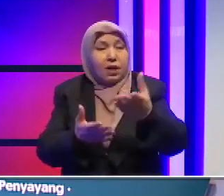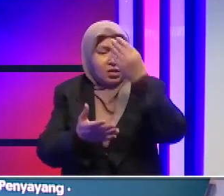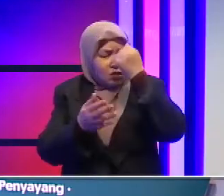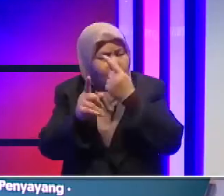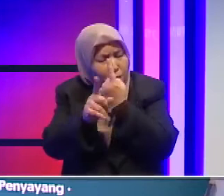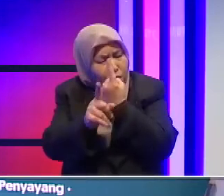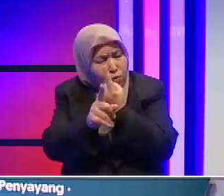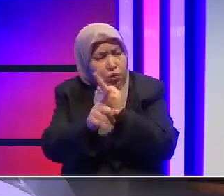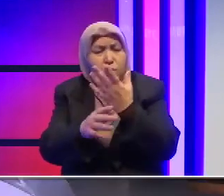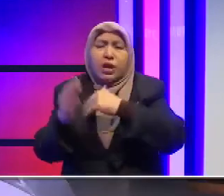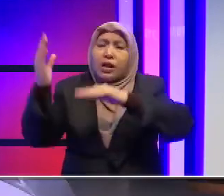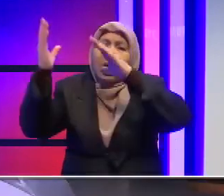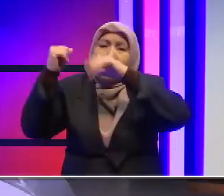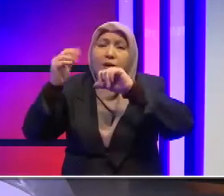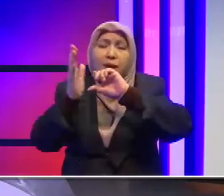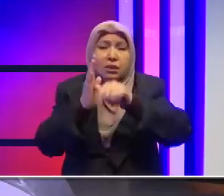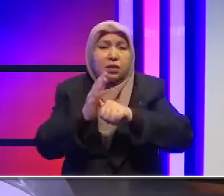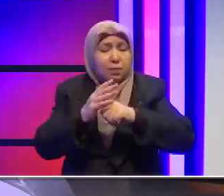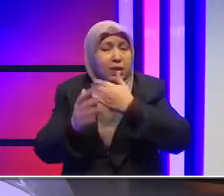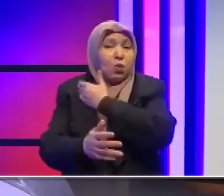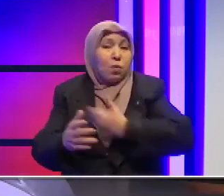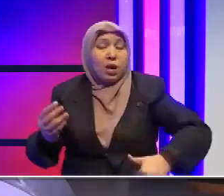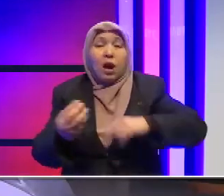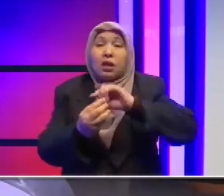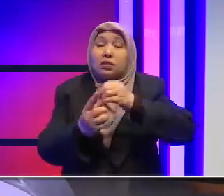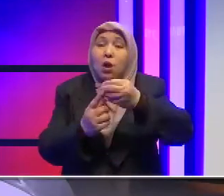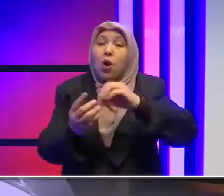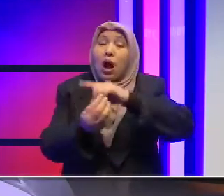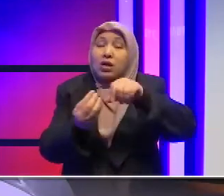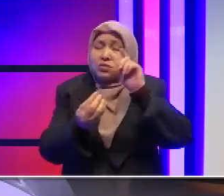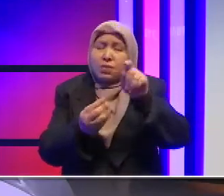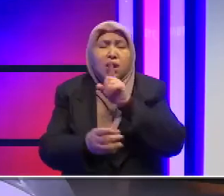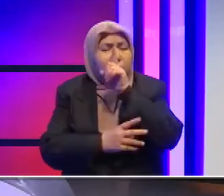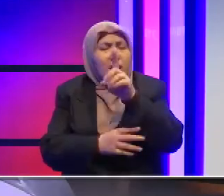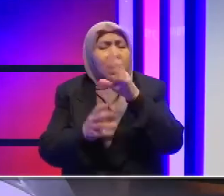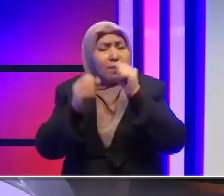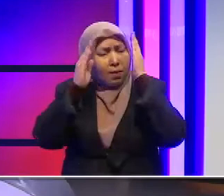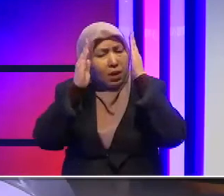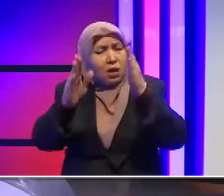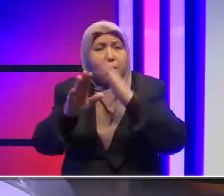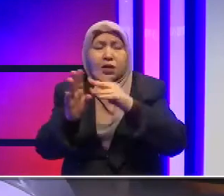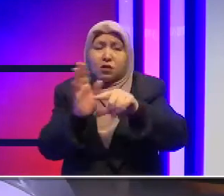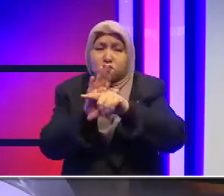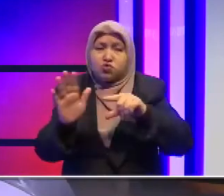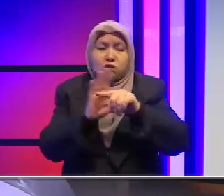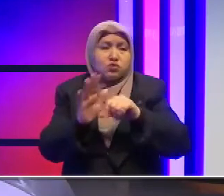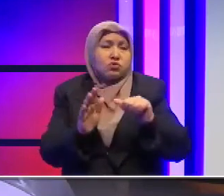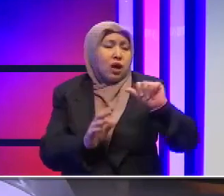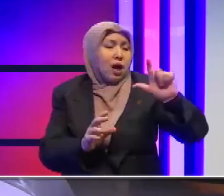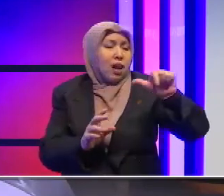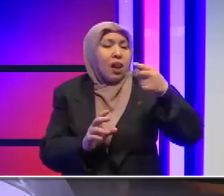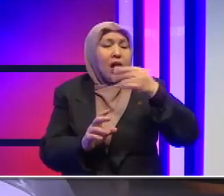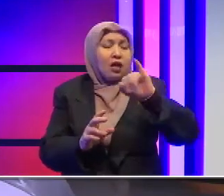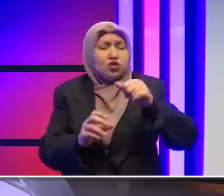betul-betul dan harapnya nanti bila ke umrah ke hajj kita benar-benar dapat menghayati kepada surah Al-Hajj